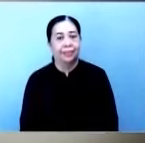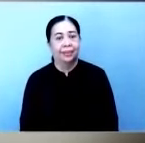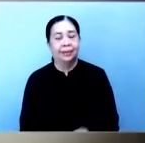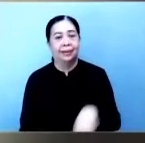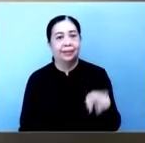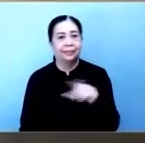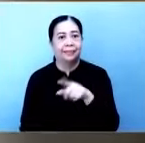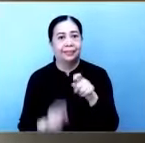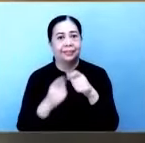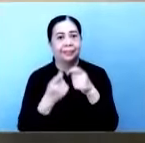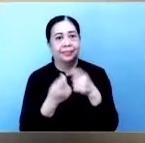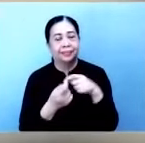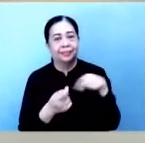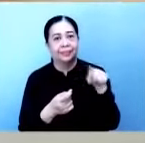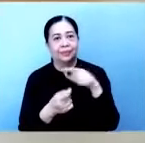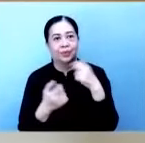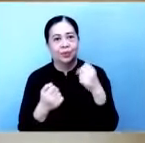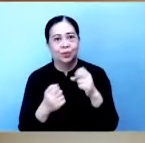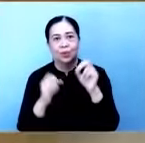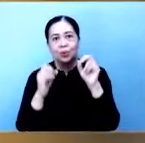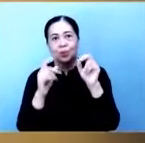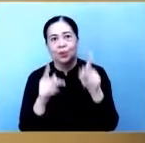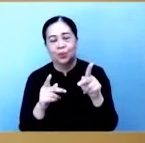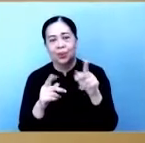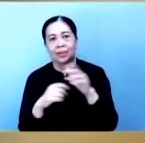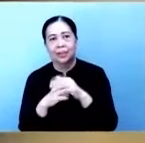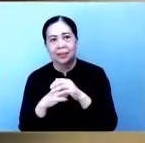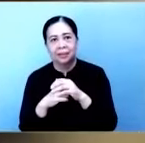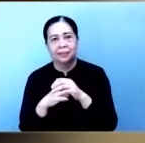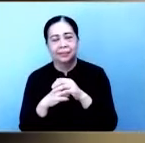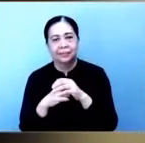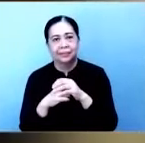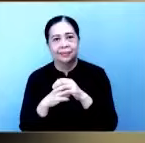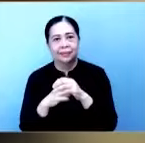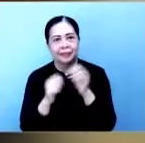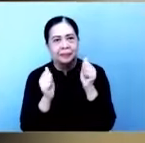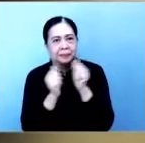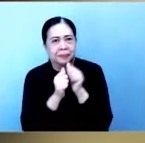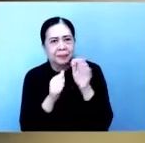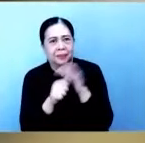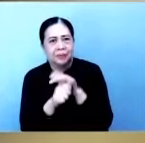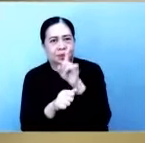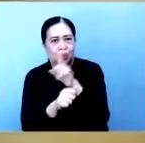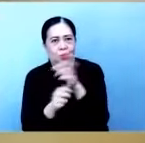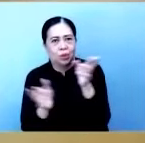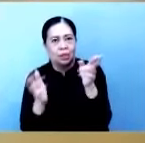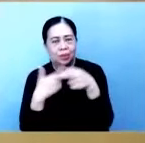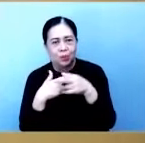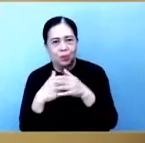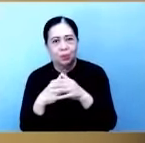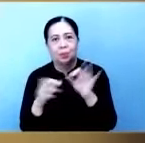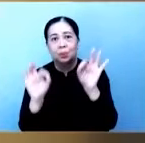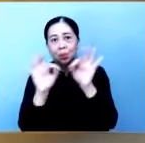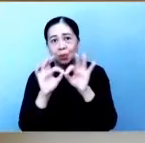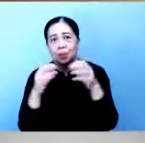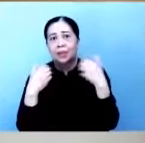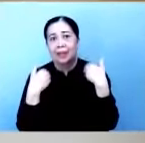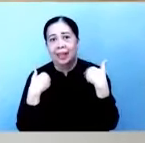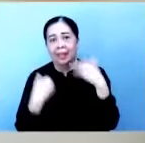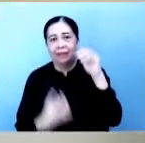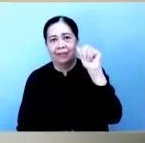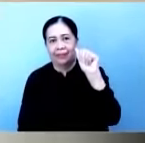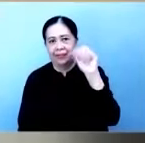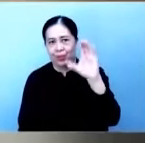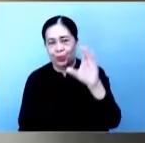Maria, Bulacan, okay lang daw na magsiksikan sa iisang kwarto. Basta may aircon.